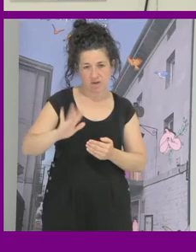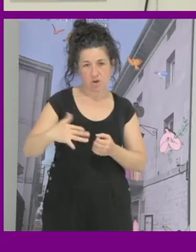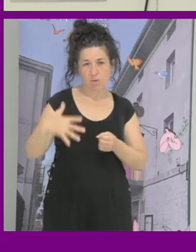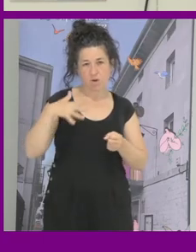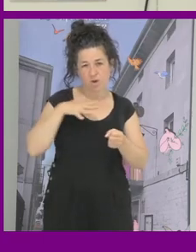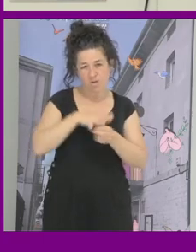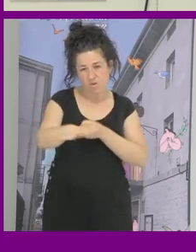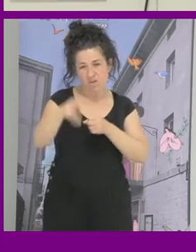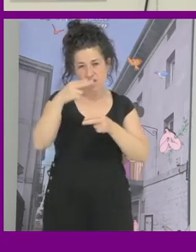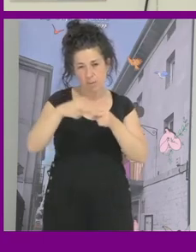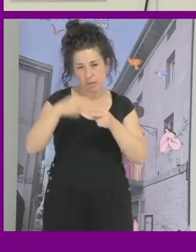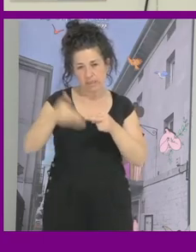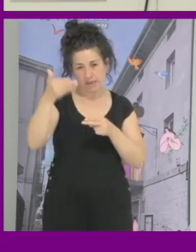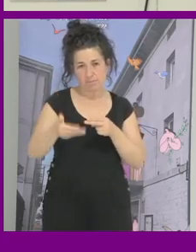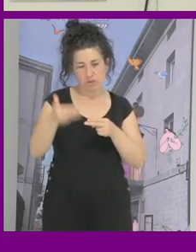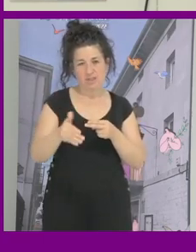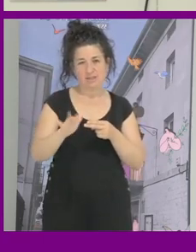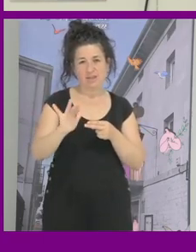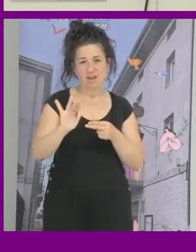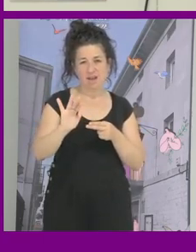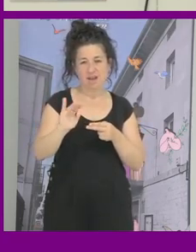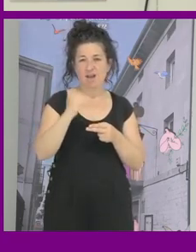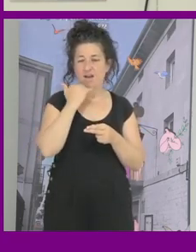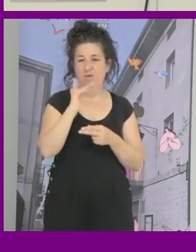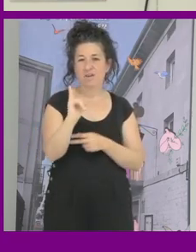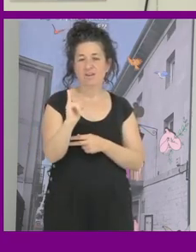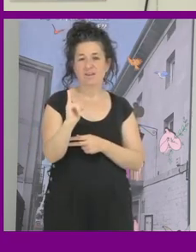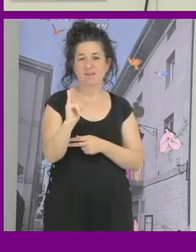duena asko izan dudana da,